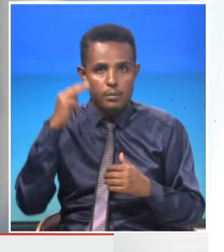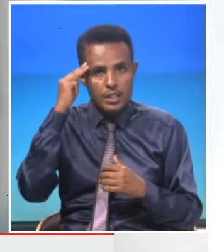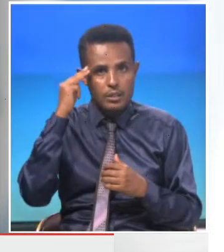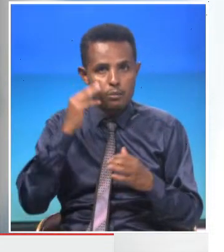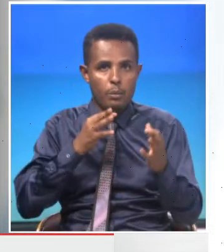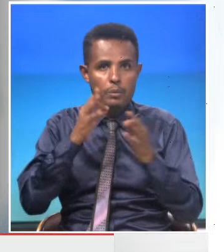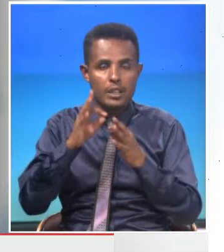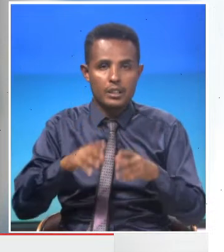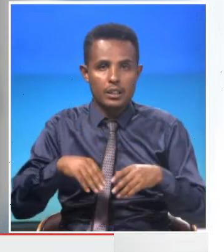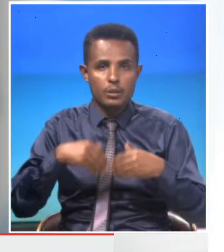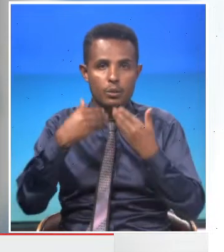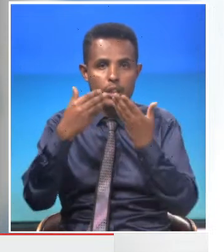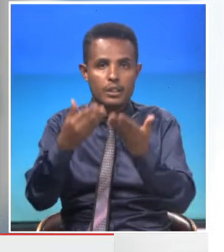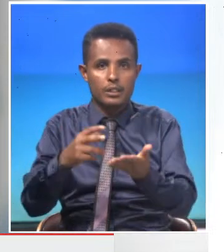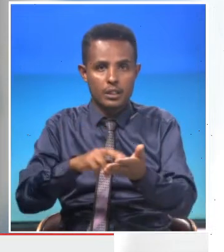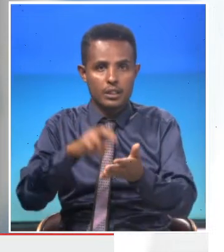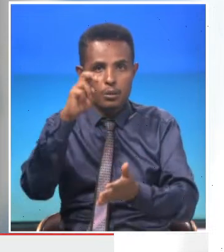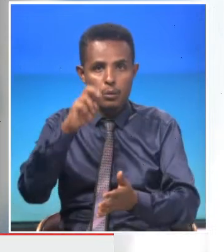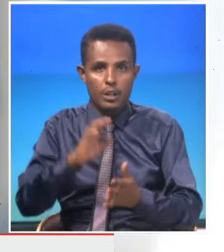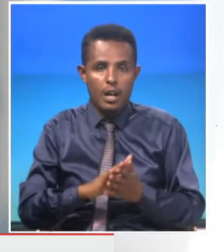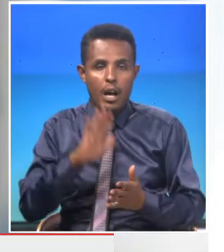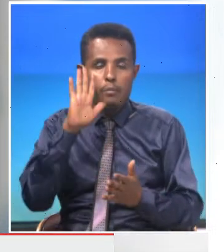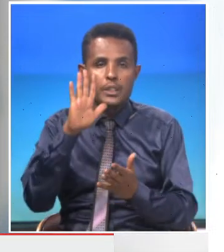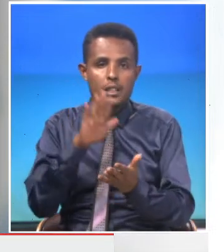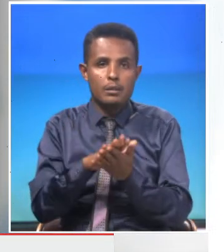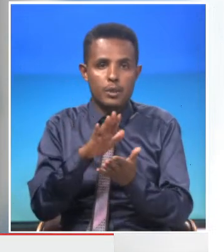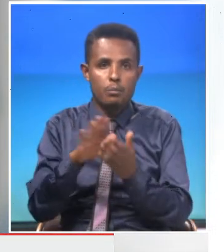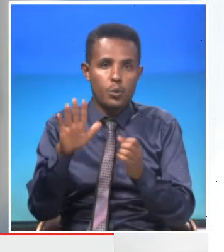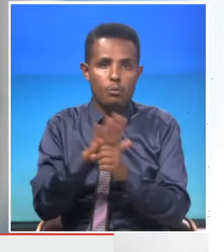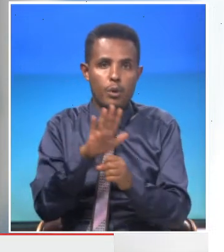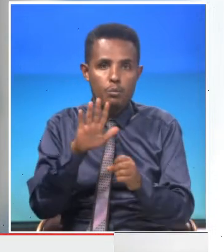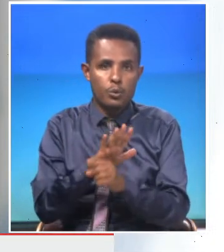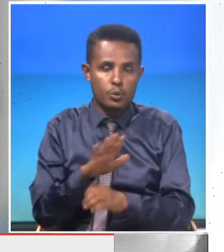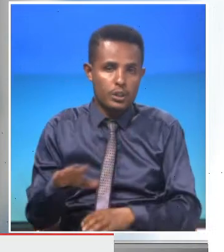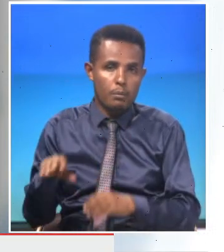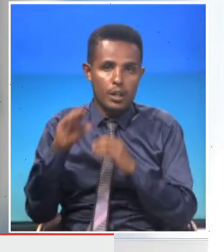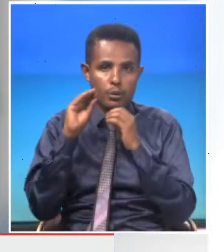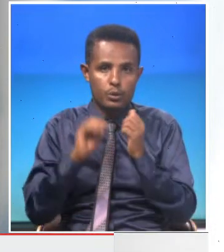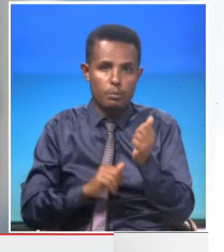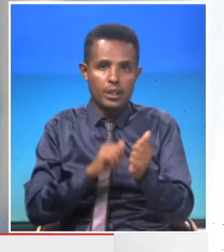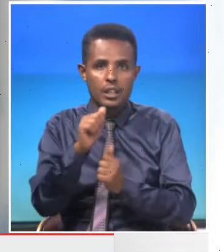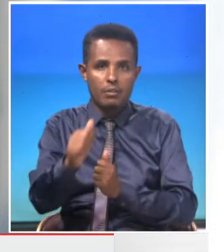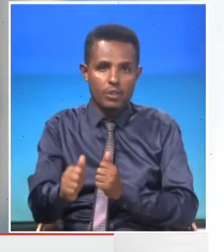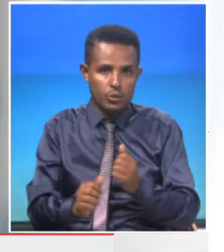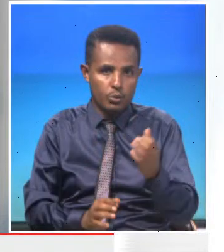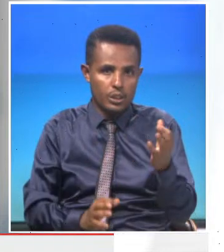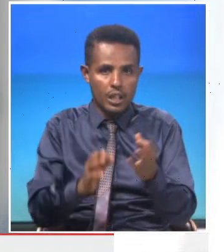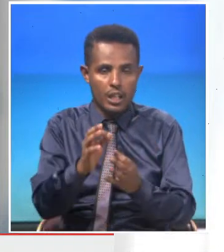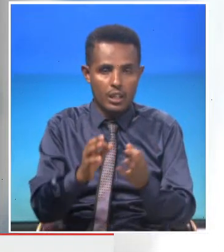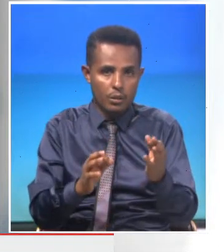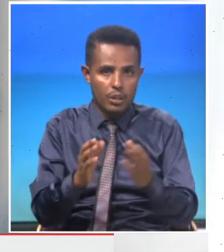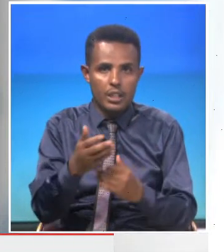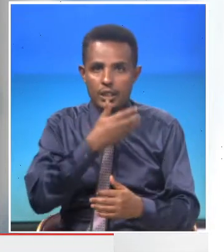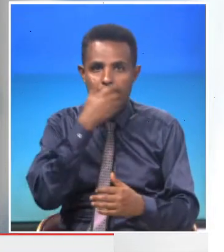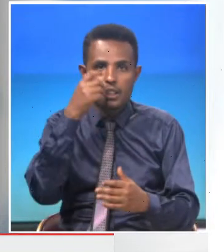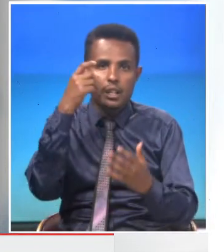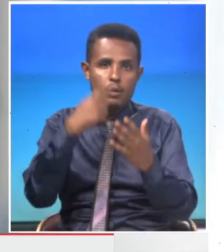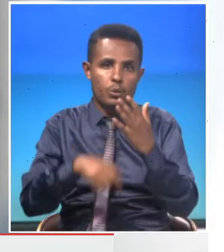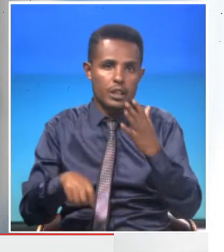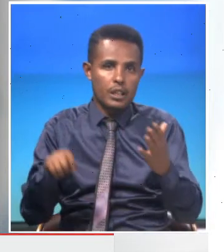አንስተዋል። ፕሮፌሰር ብራኑ አምስት ትምህርት ቤቶች ሙሉ በሙሉ ተማሪዎቻቸውን ማሳለፋቸውን ተናግረዋል። የተሻለ